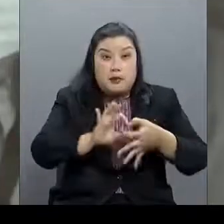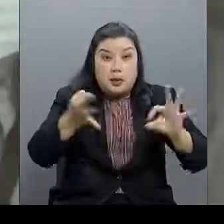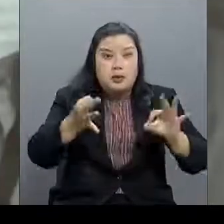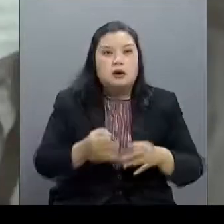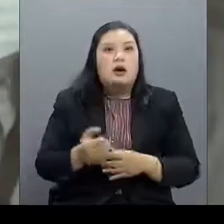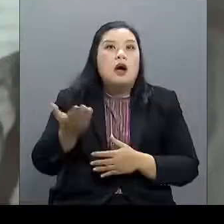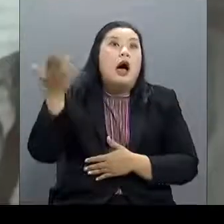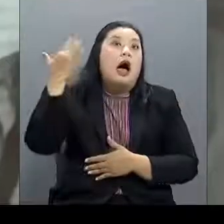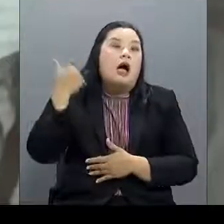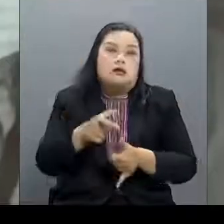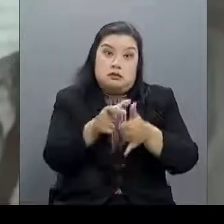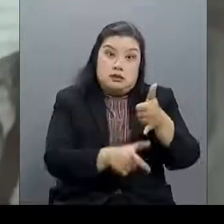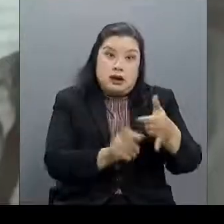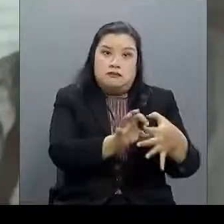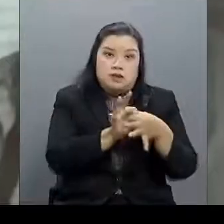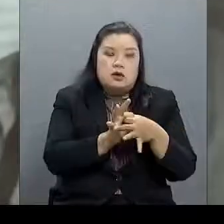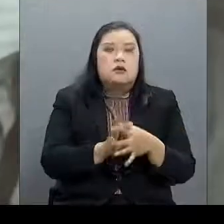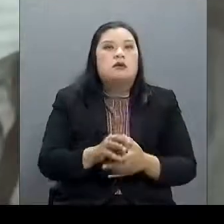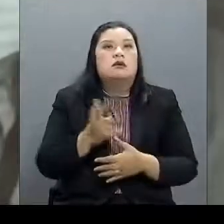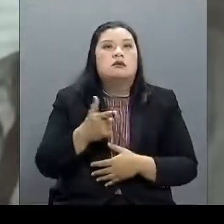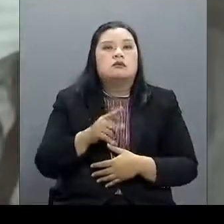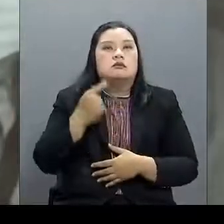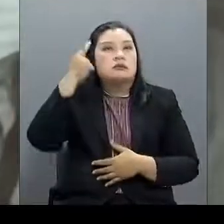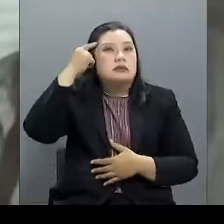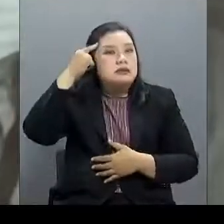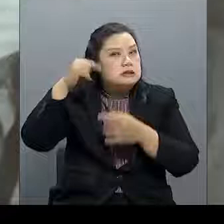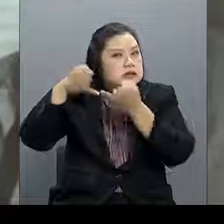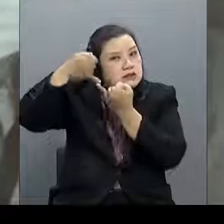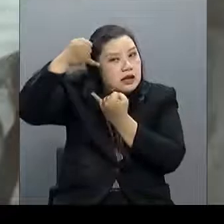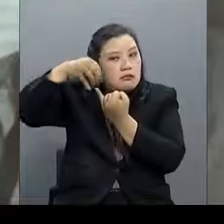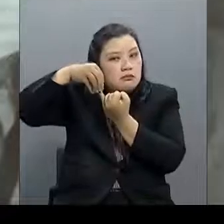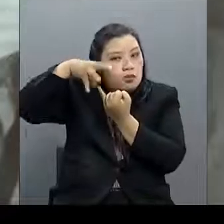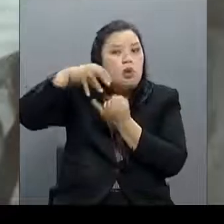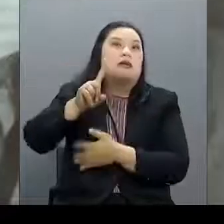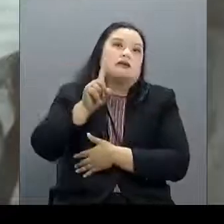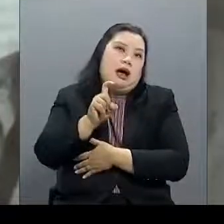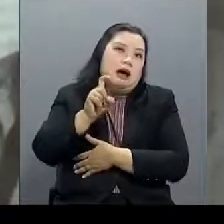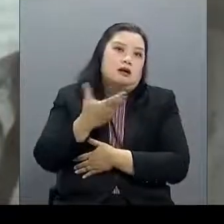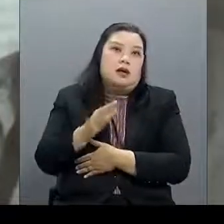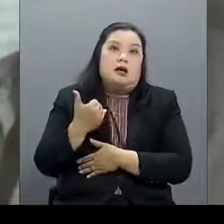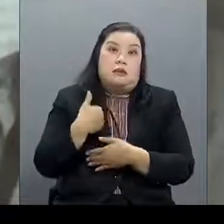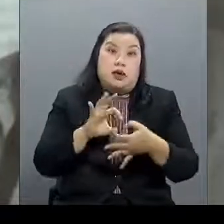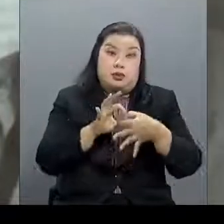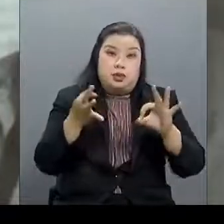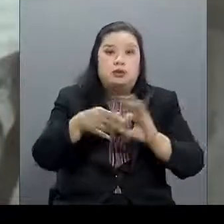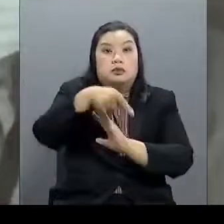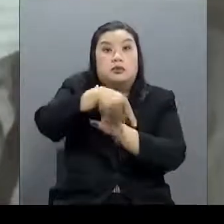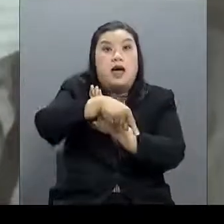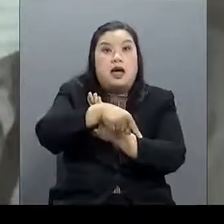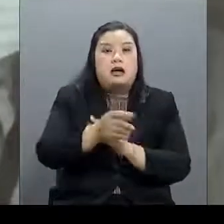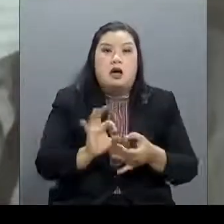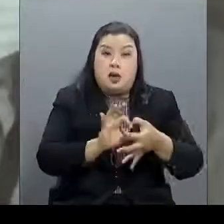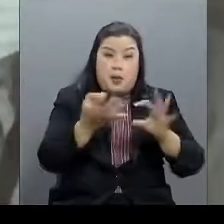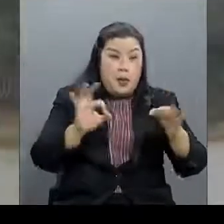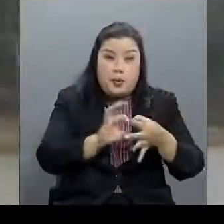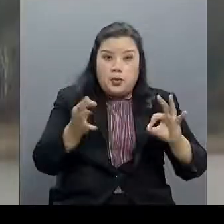ดบไปาในอำเภอใช้ประการจัหวดเชียงใหม่เส้นเลอกสมองแตกเสียชีวิสวไฟปาที่ยังคงเกิดขใจัหวดแร่ก็ทำให้ต้องเร่งดับกัอย